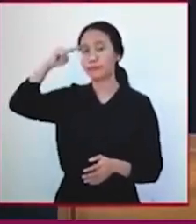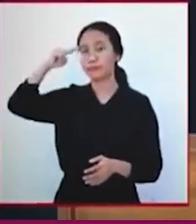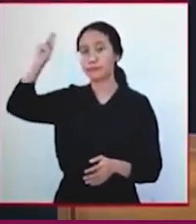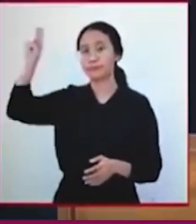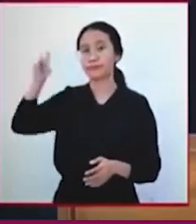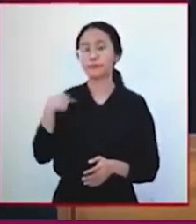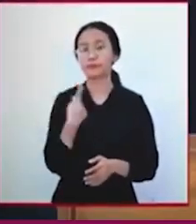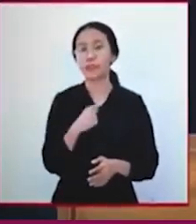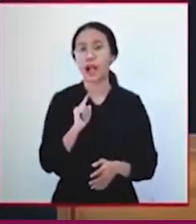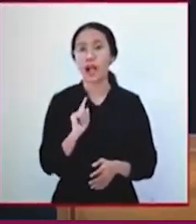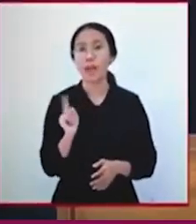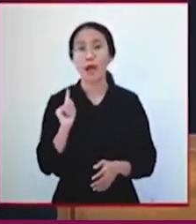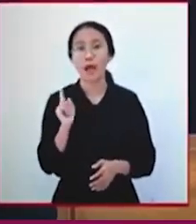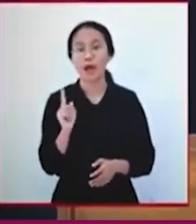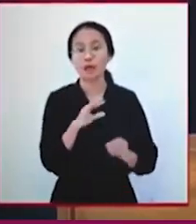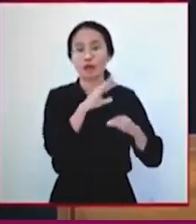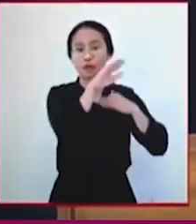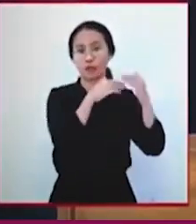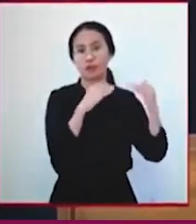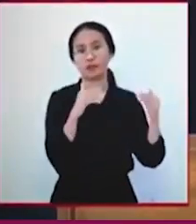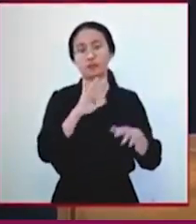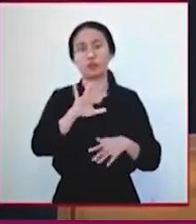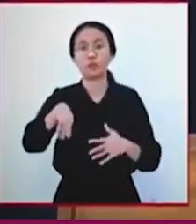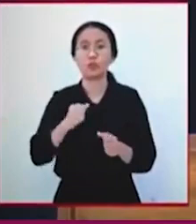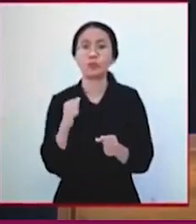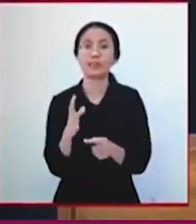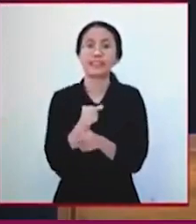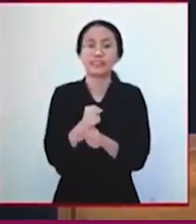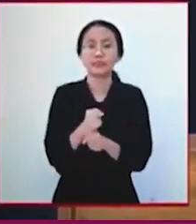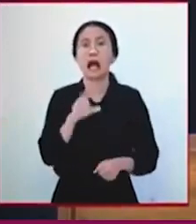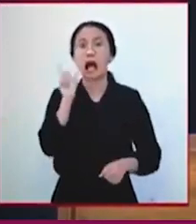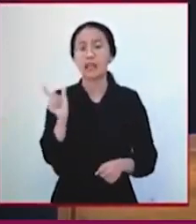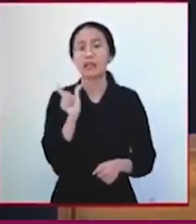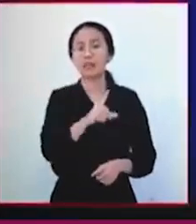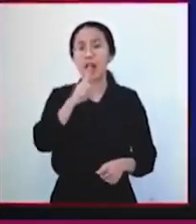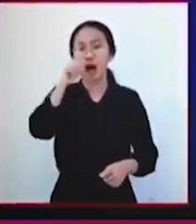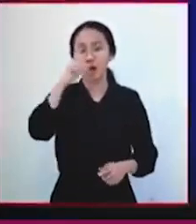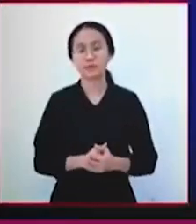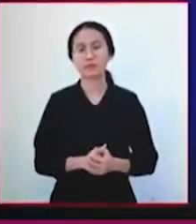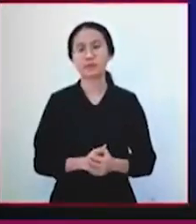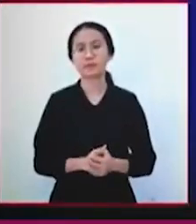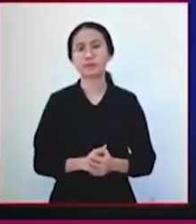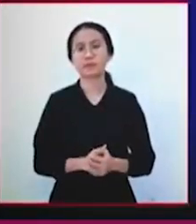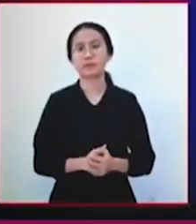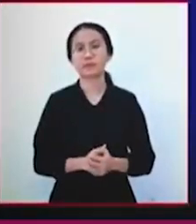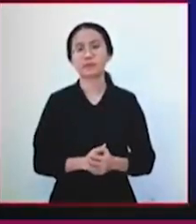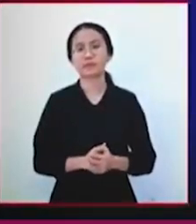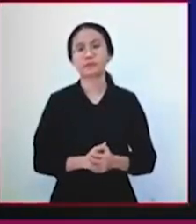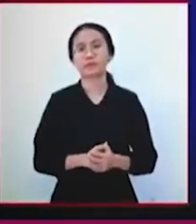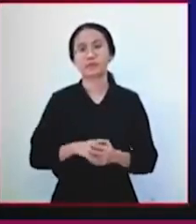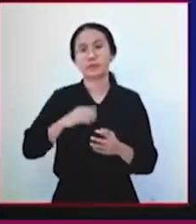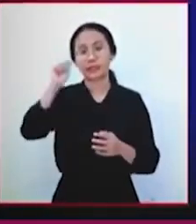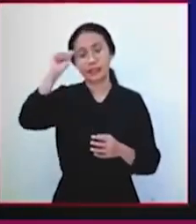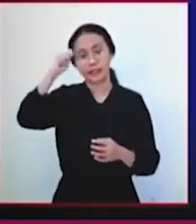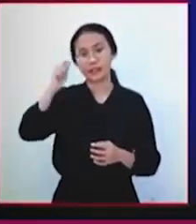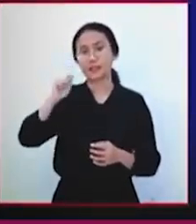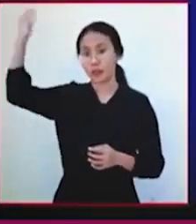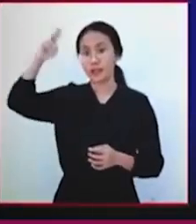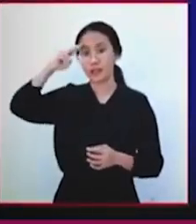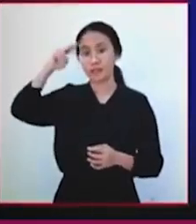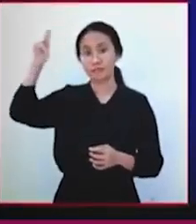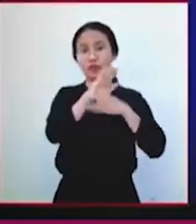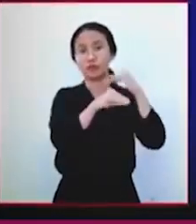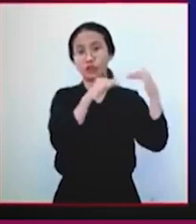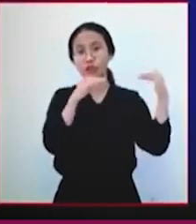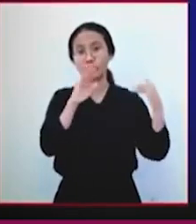prinsipnya sama juga semua orang yang mengeluarkan kata-kata kepada Allah sadar riyati surga kamu di bumi